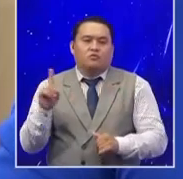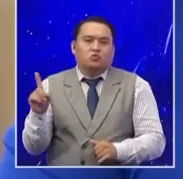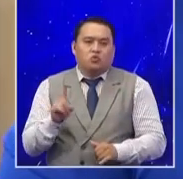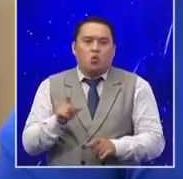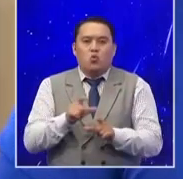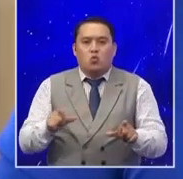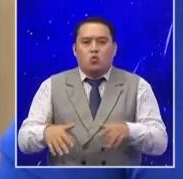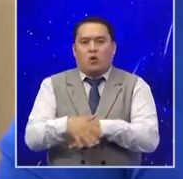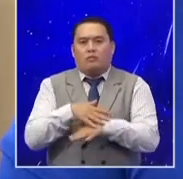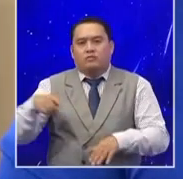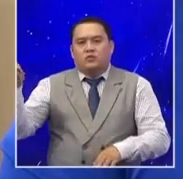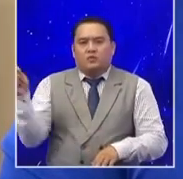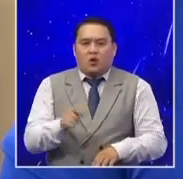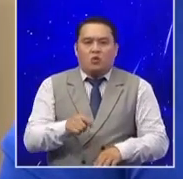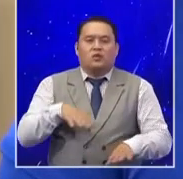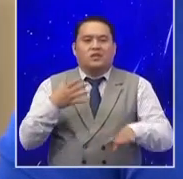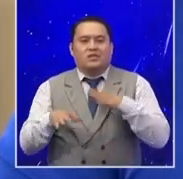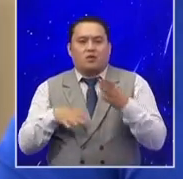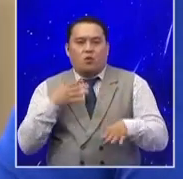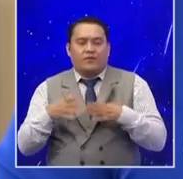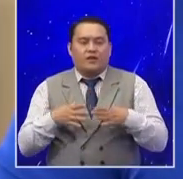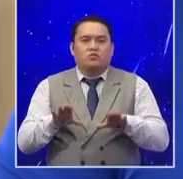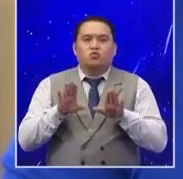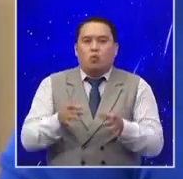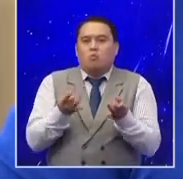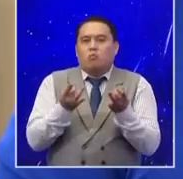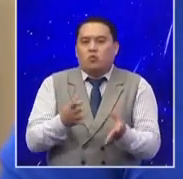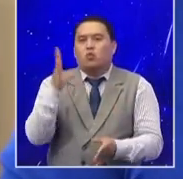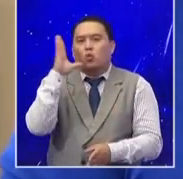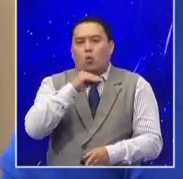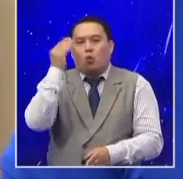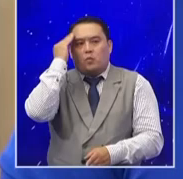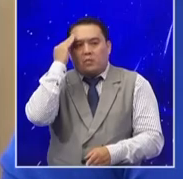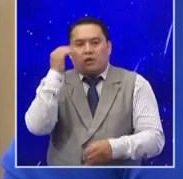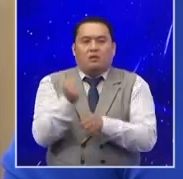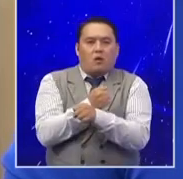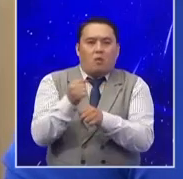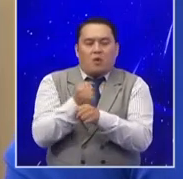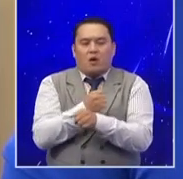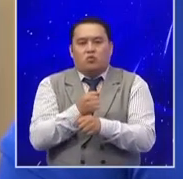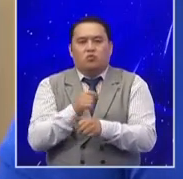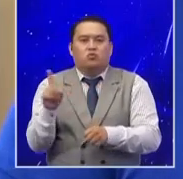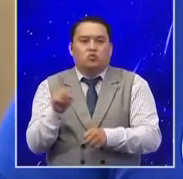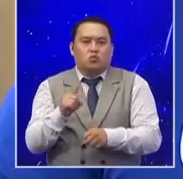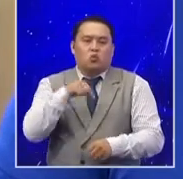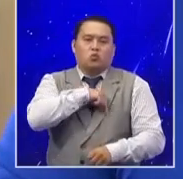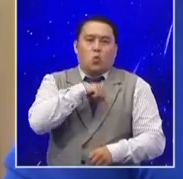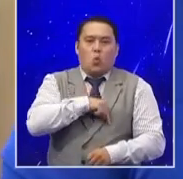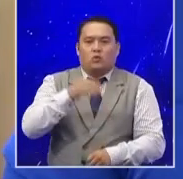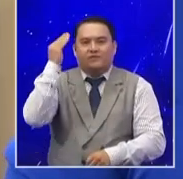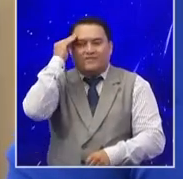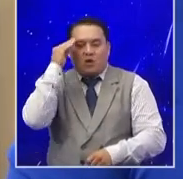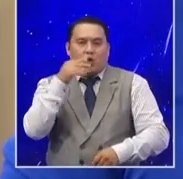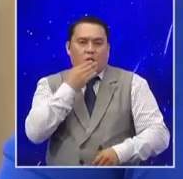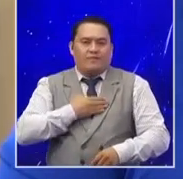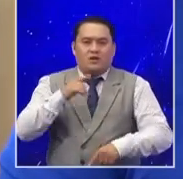количество детей пришло к нам на тренировки. Не только, чтобы там уметь махать руками, ногами, бороться, но и прививаем еще,